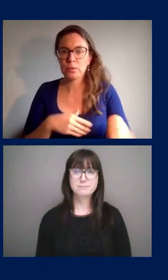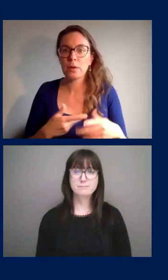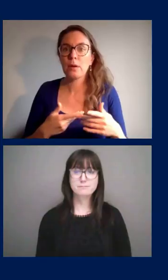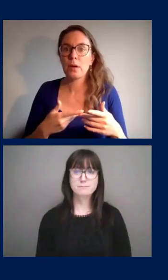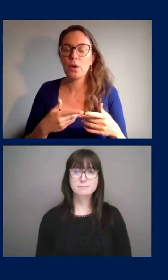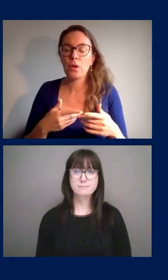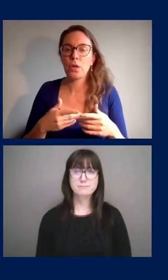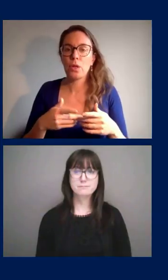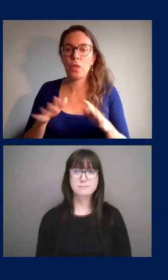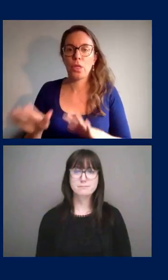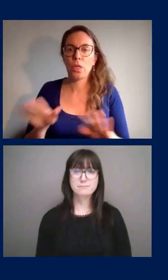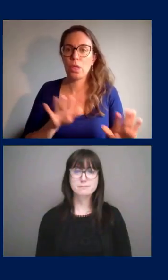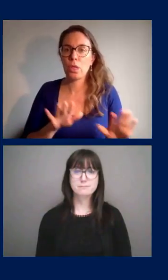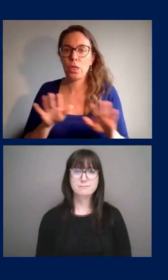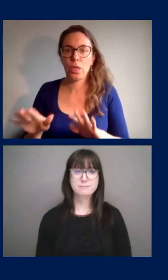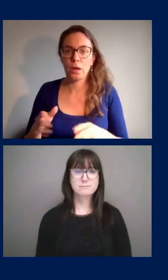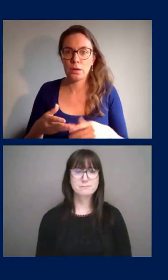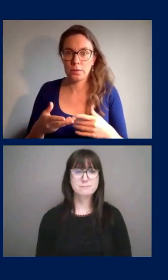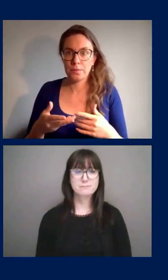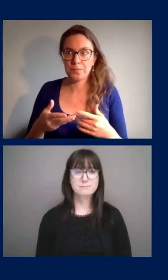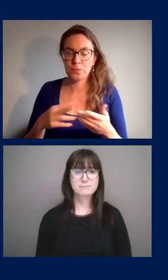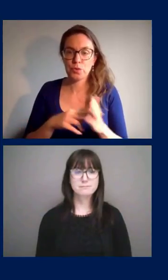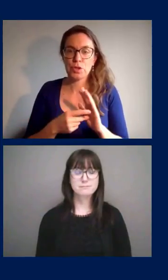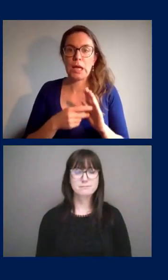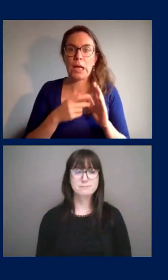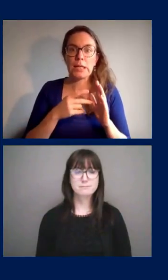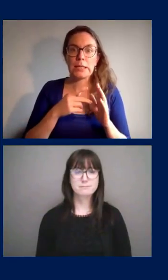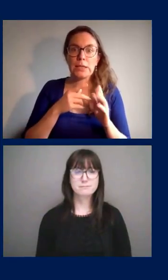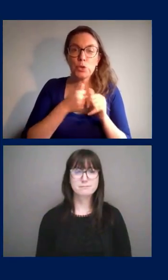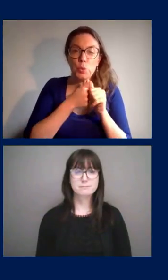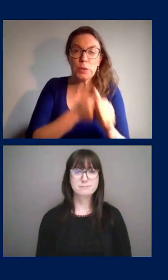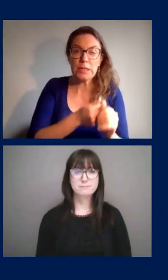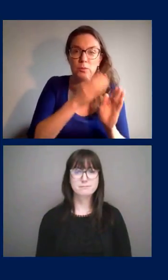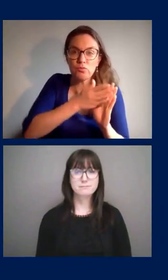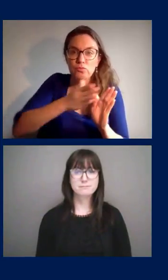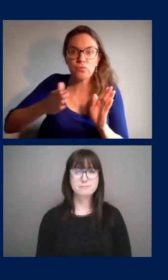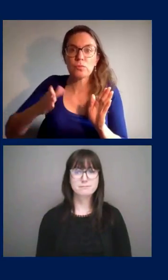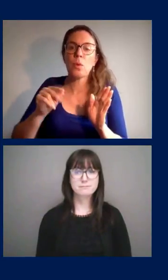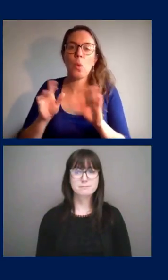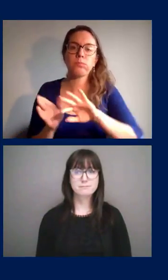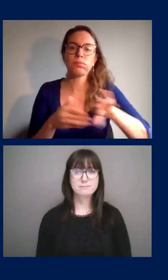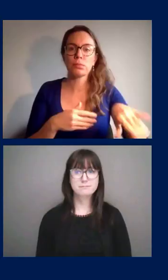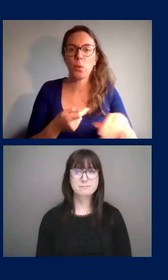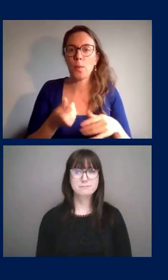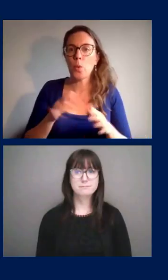prendre les mesures un petit peu moins au sérieux et tourner des coins ronds.